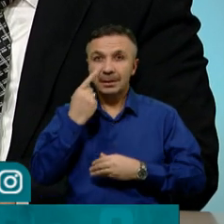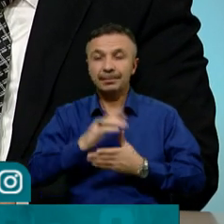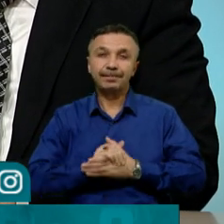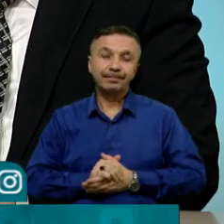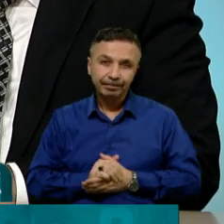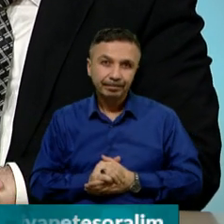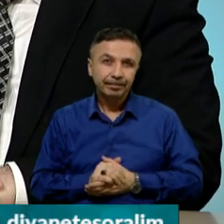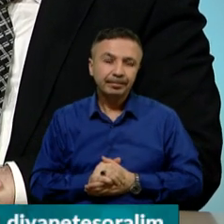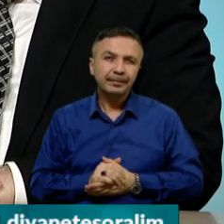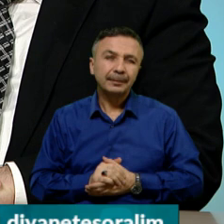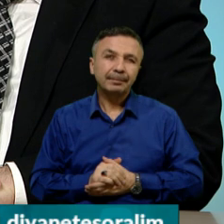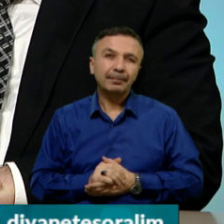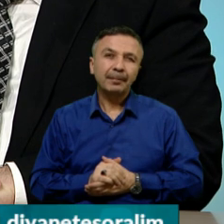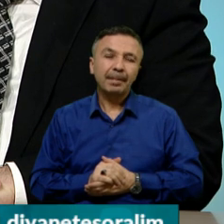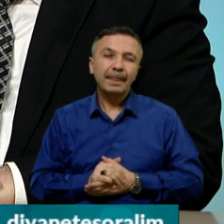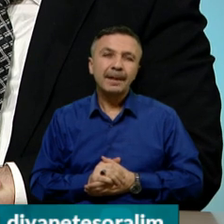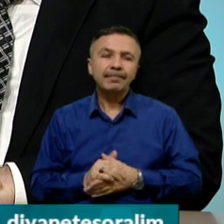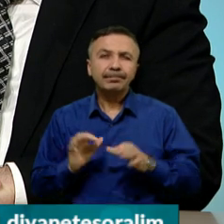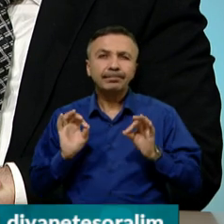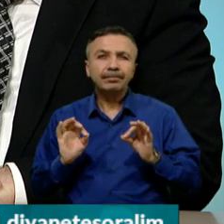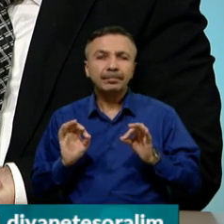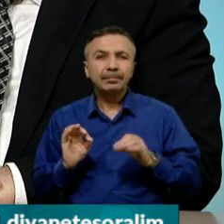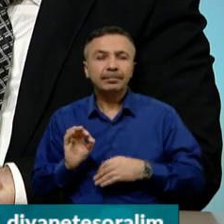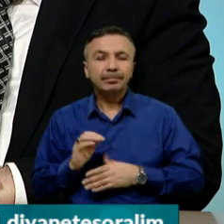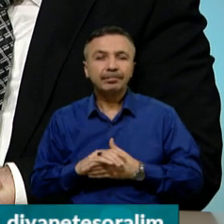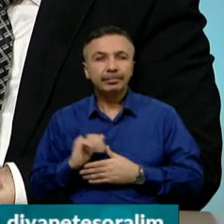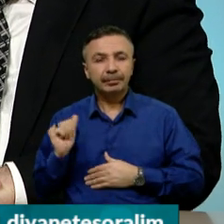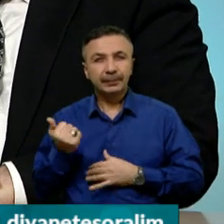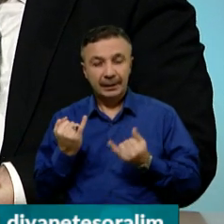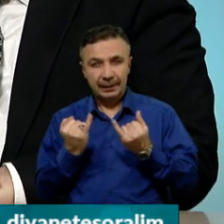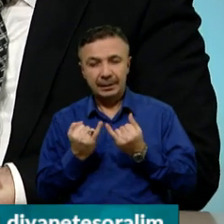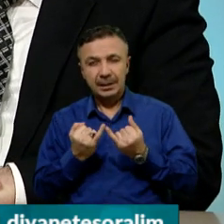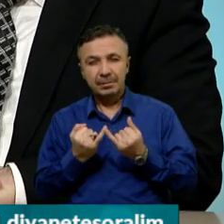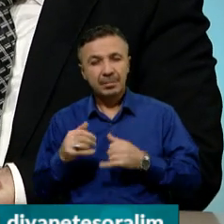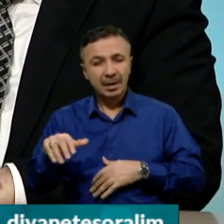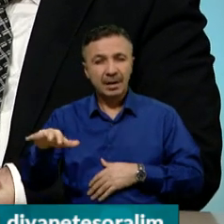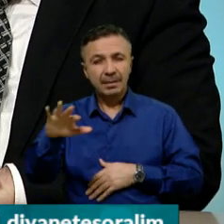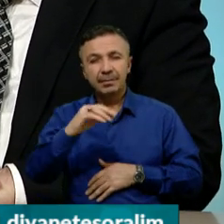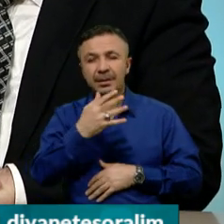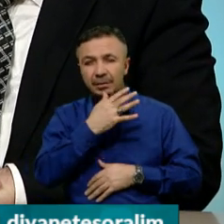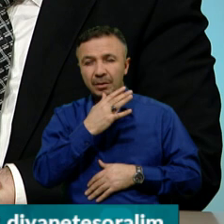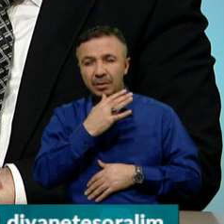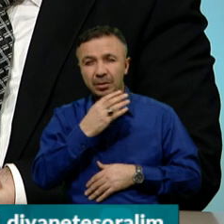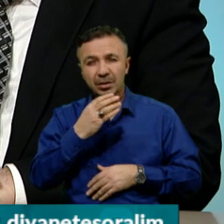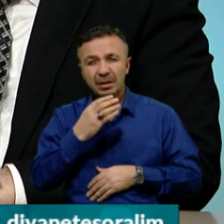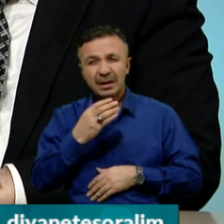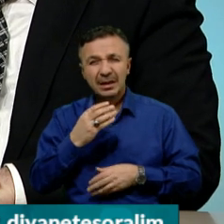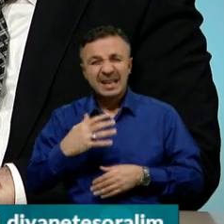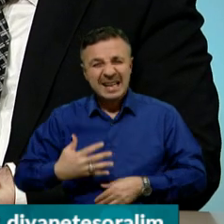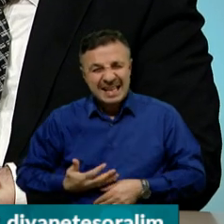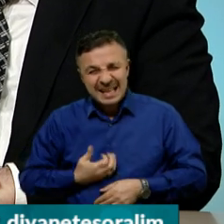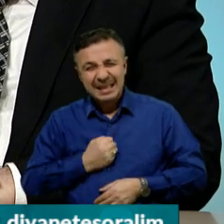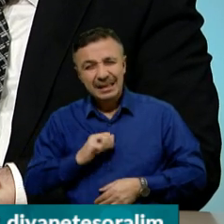Evet ne dersiniz Evet şimdi değerli kardeşim hepimiz de çok sıkıntılı günlerden geçiyoruz